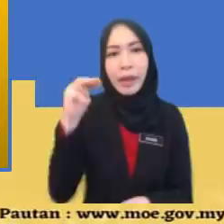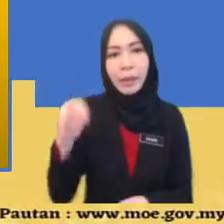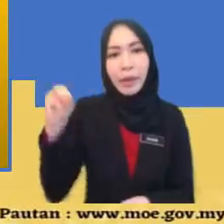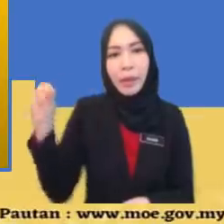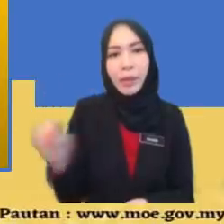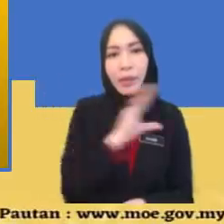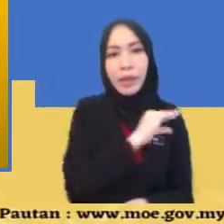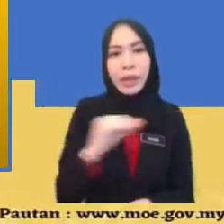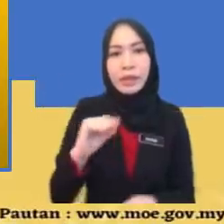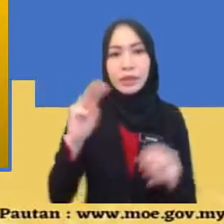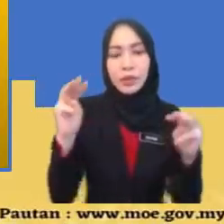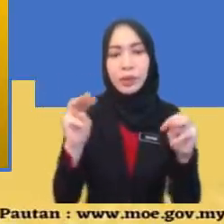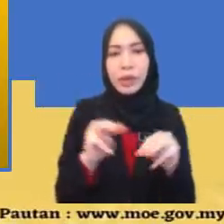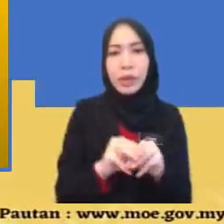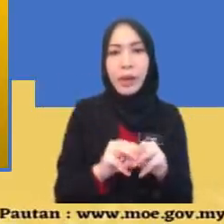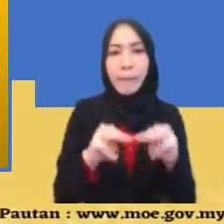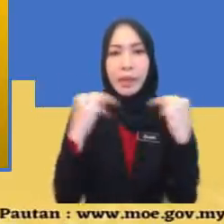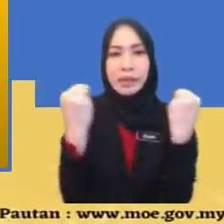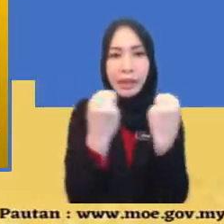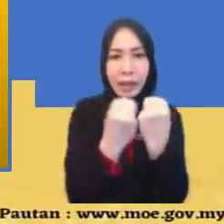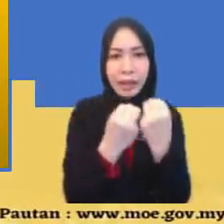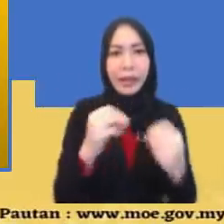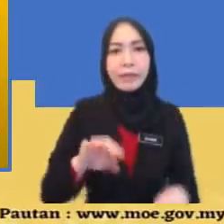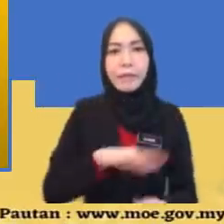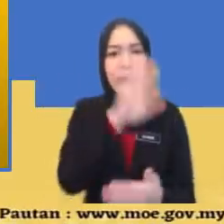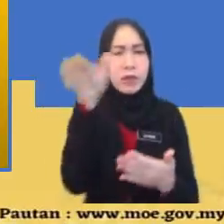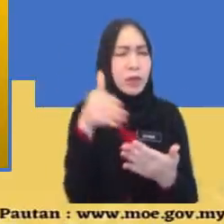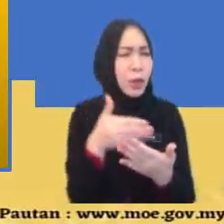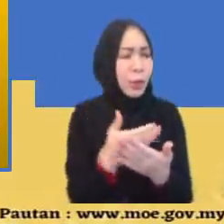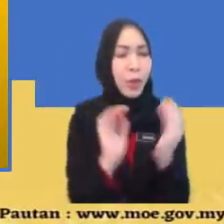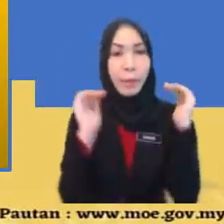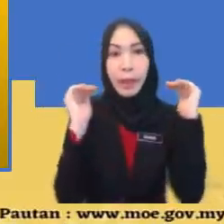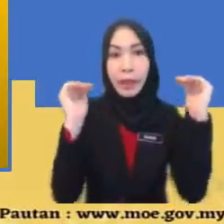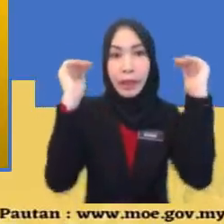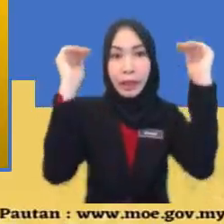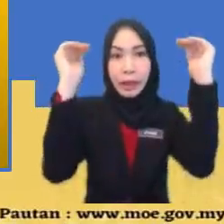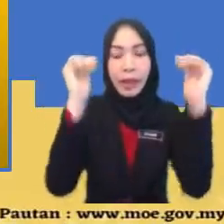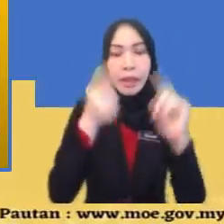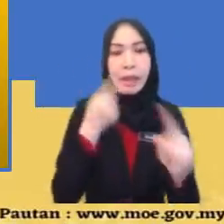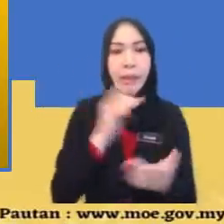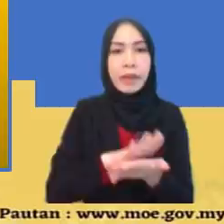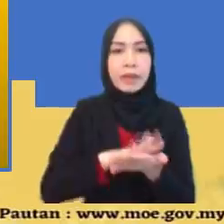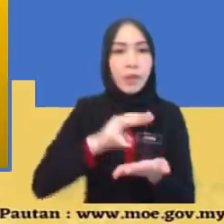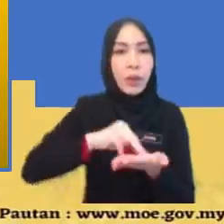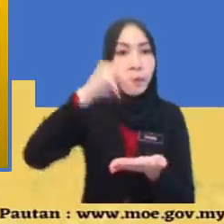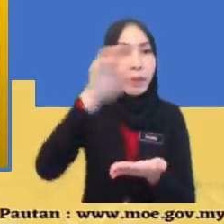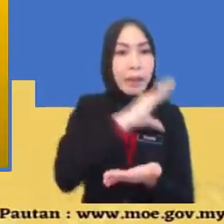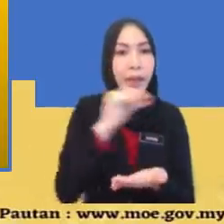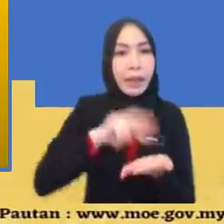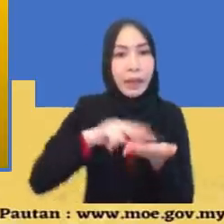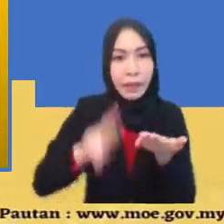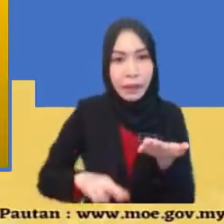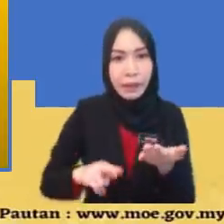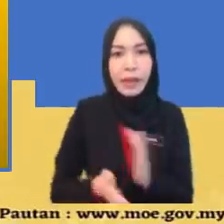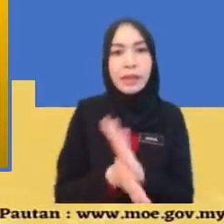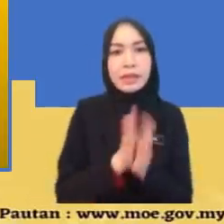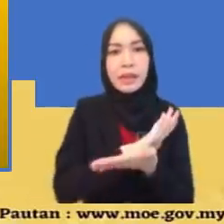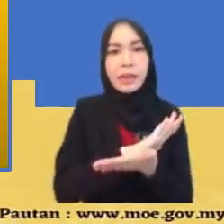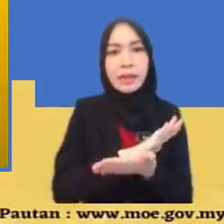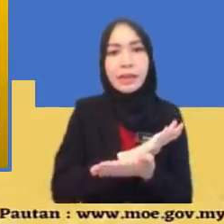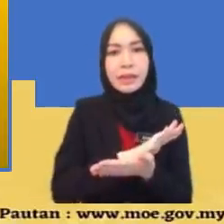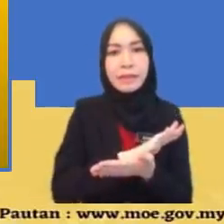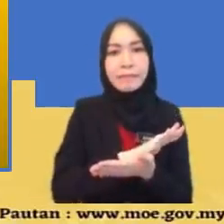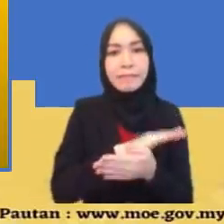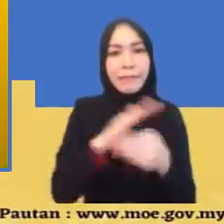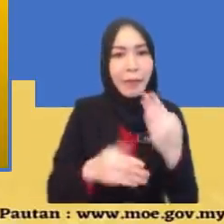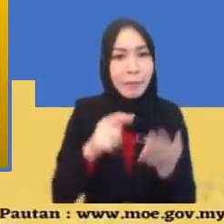juga community di semua perangkat sama ada di sekolah rendah maupun di tak menengah Insya Allah jadi selepas nih akan